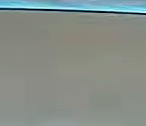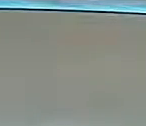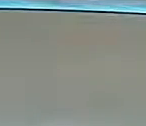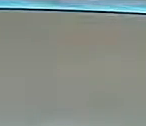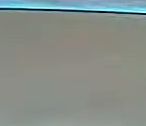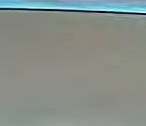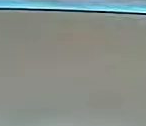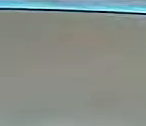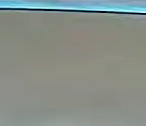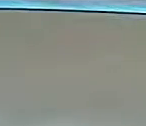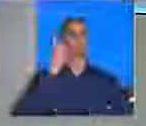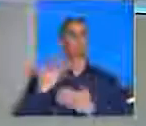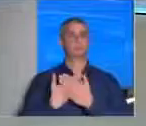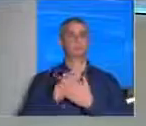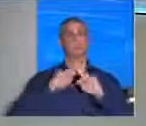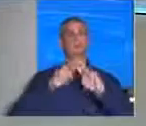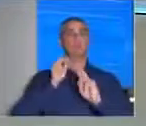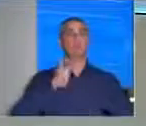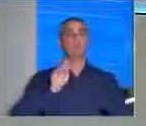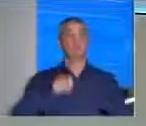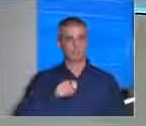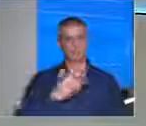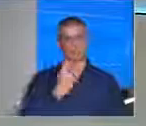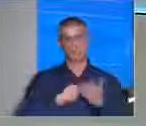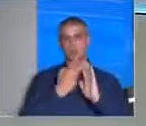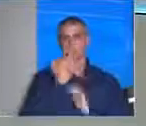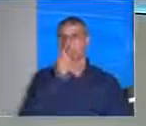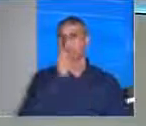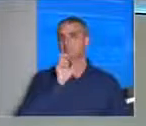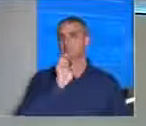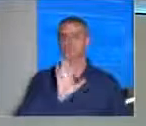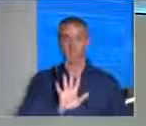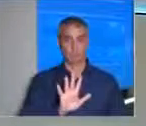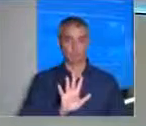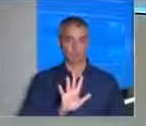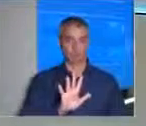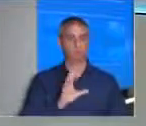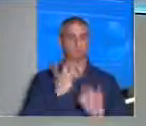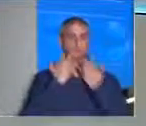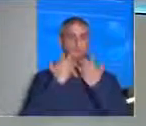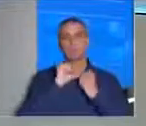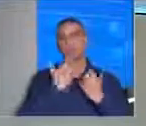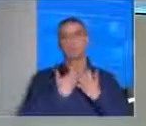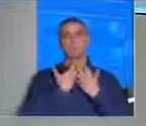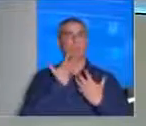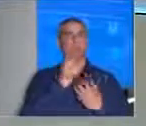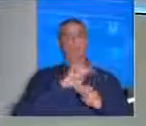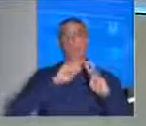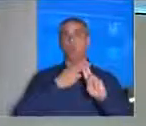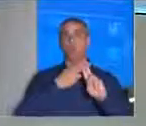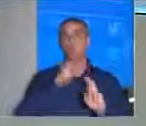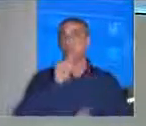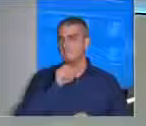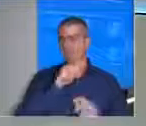שלום לכם, משחק חוץ, המגזין העולמי של ערוץ הכנסת, תוכנית מספר 25 עם הסיפורים החמים מהעולם,